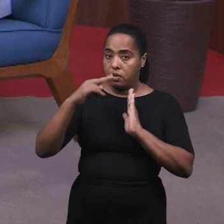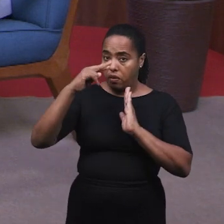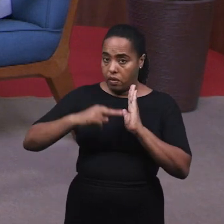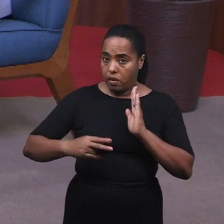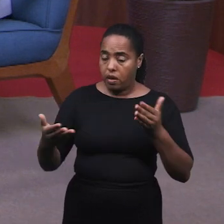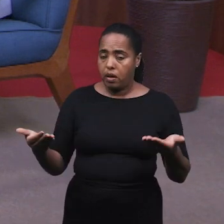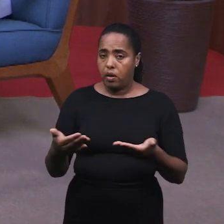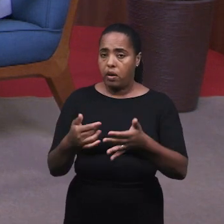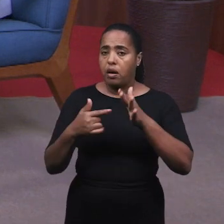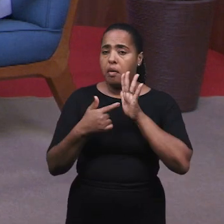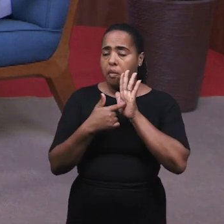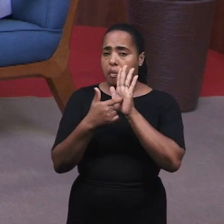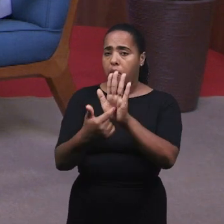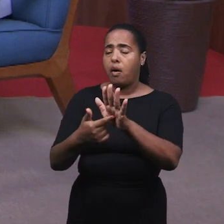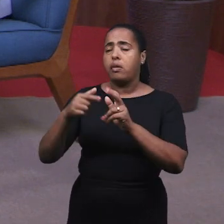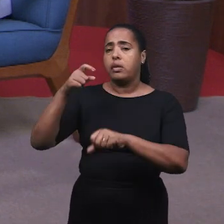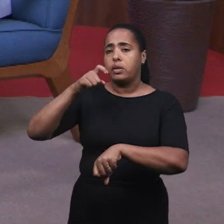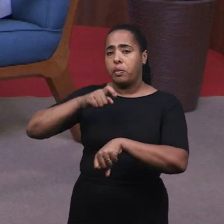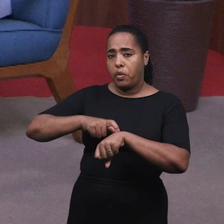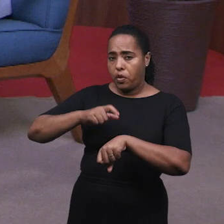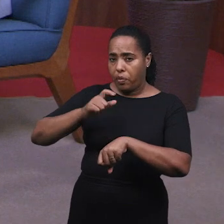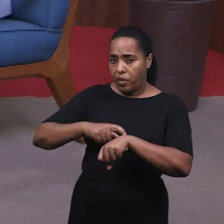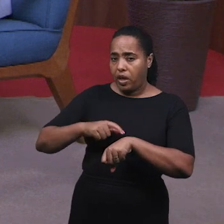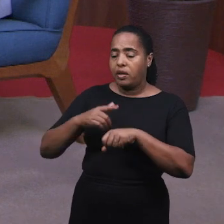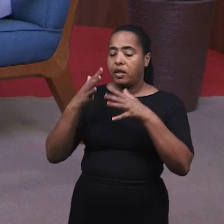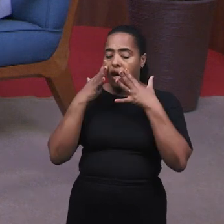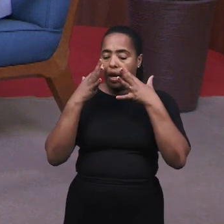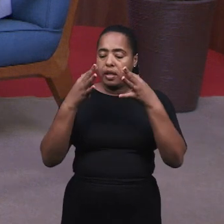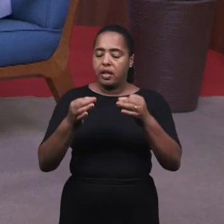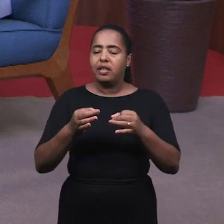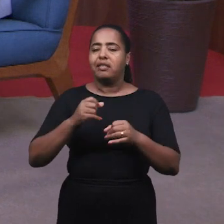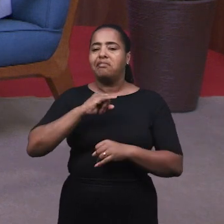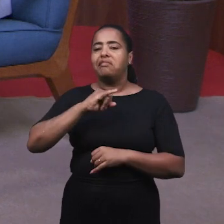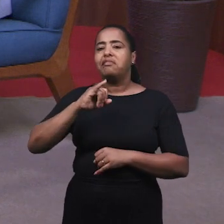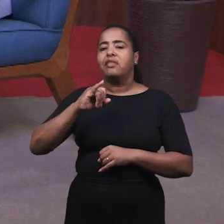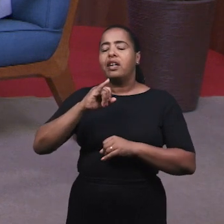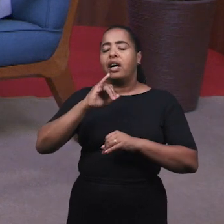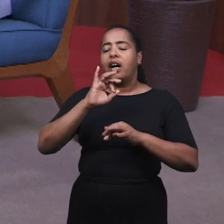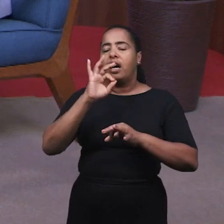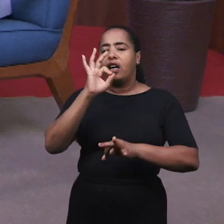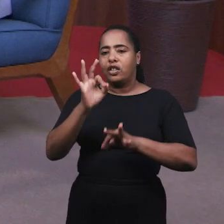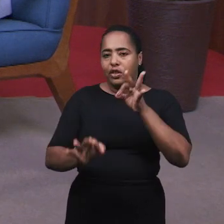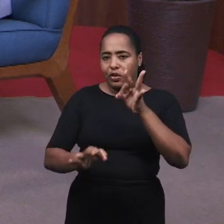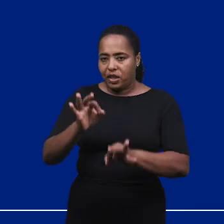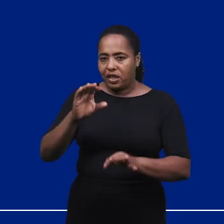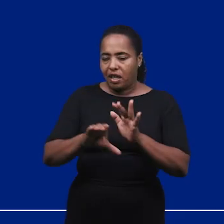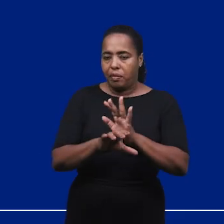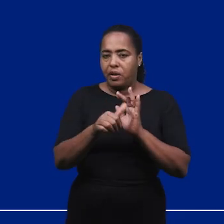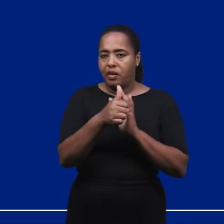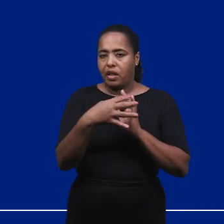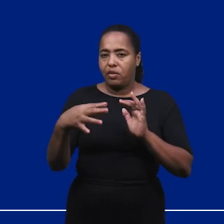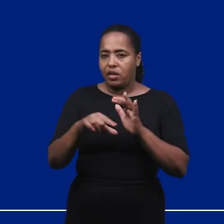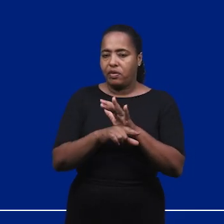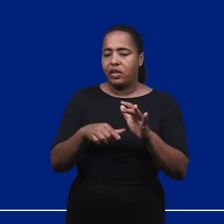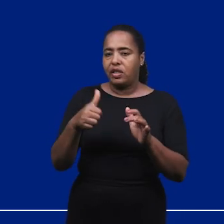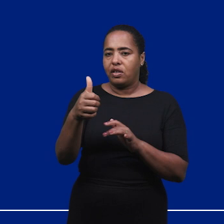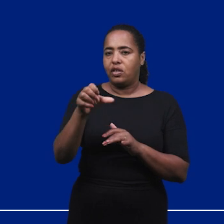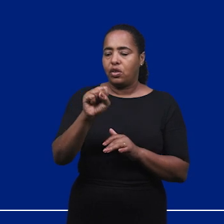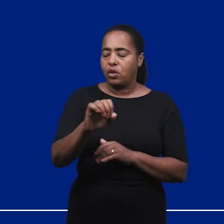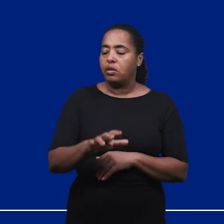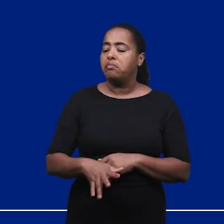moment. Vous venez de dire, Juge 14, 18, qui dit, les hommes de cette